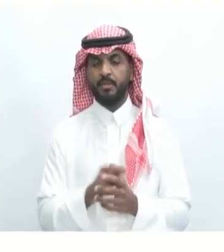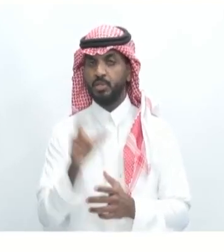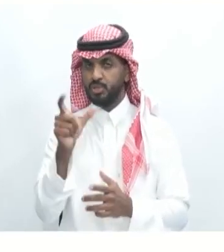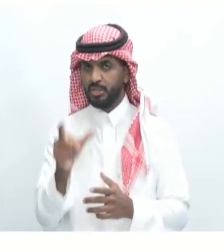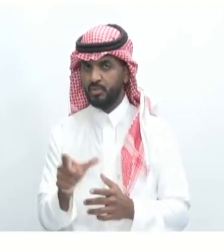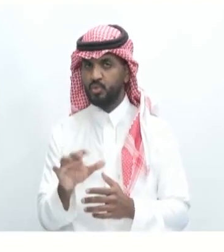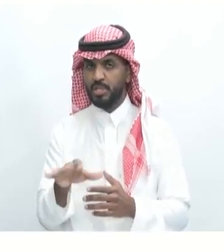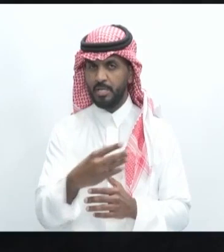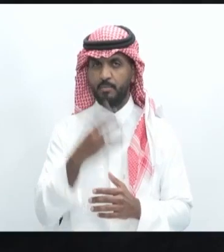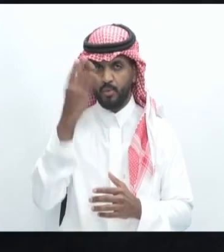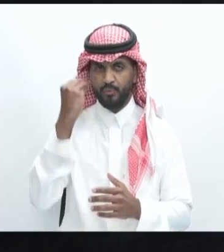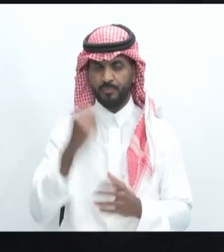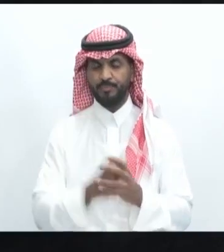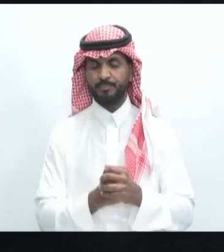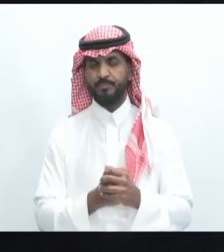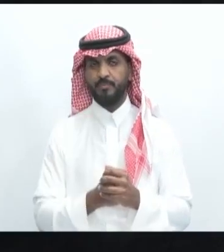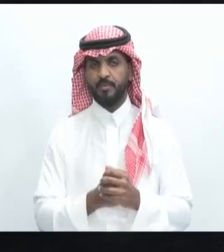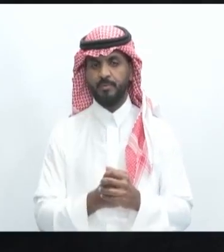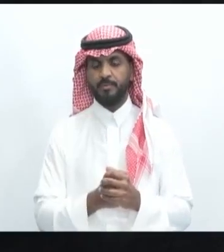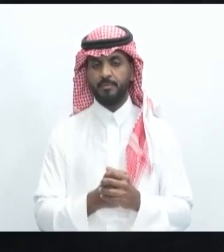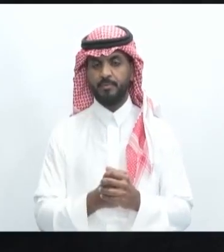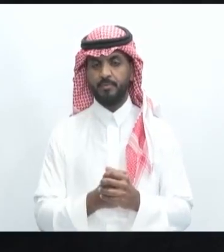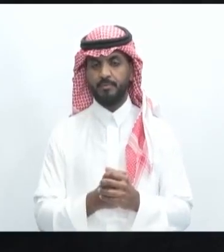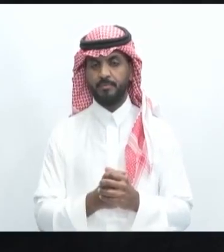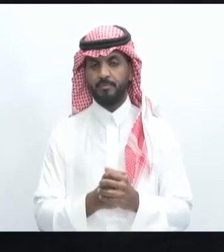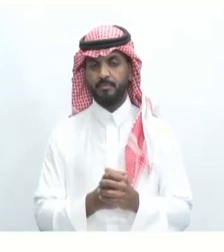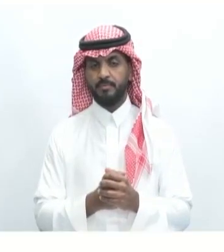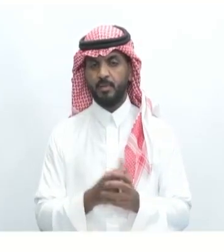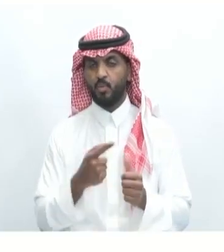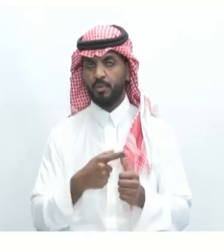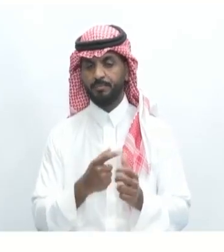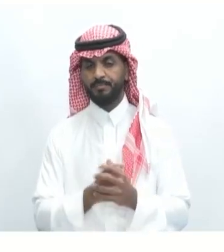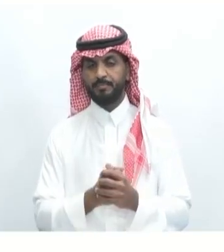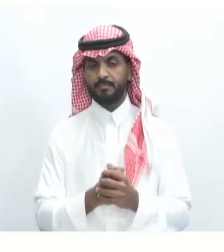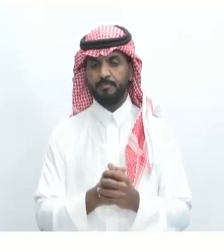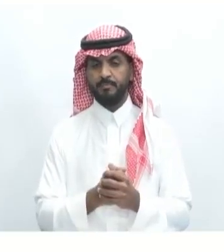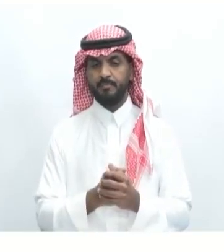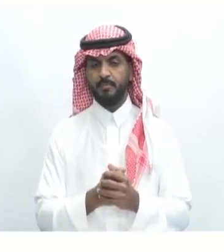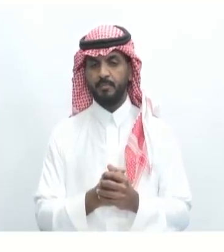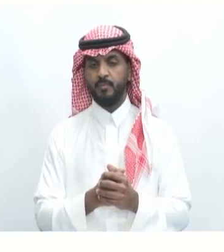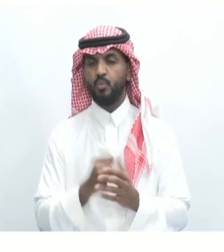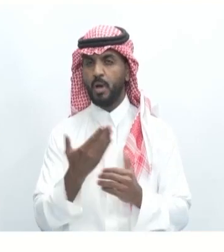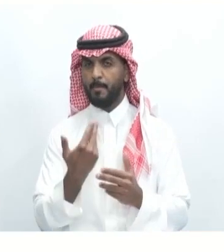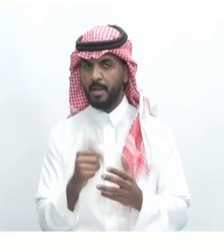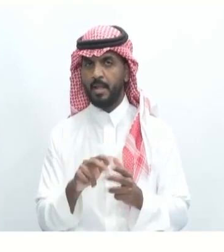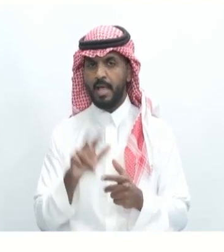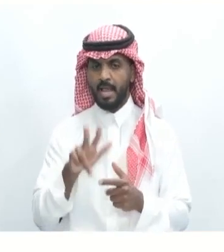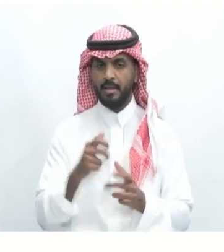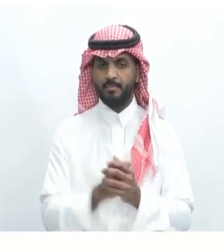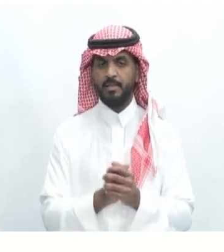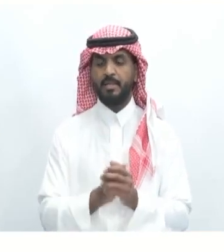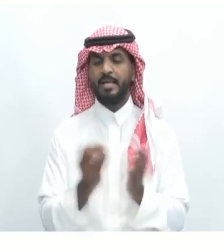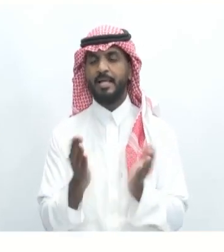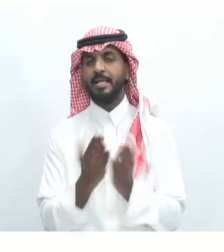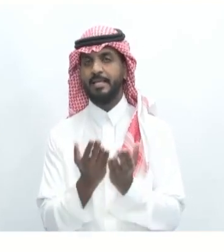ممتاز المعرفه وتعرفنا علىن انتم ممتاز معرف بال وقلنا مثل